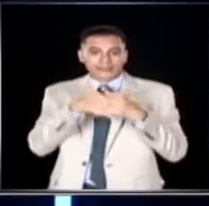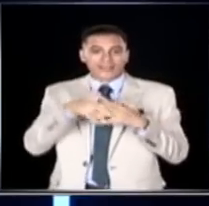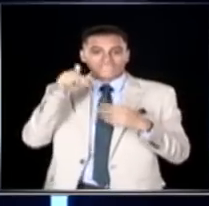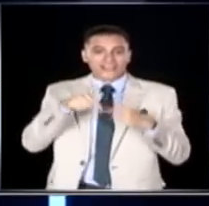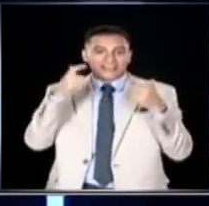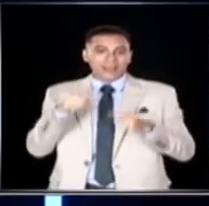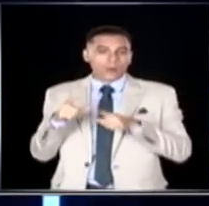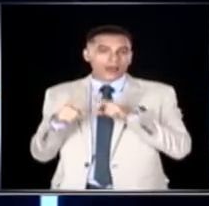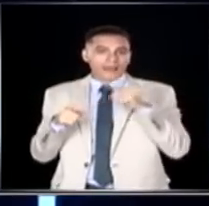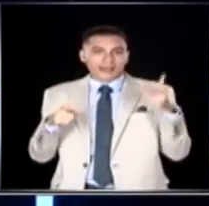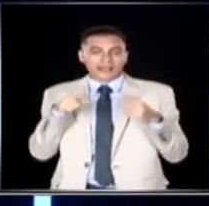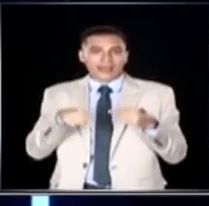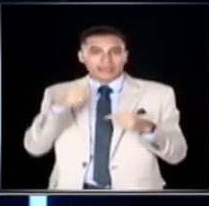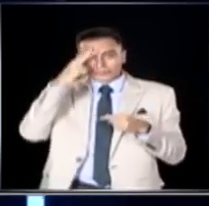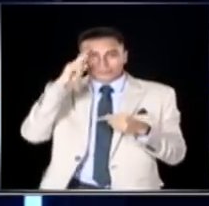1980، فما هي؟